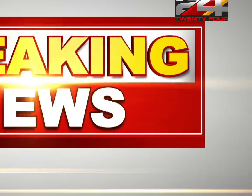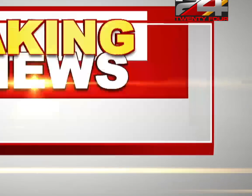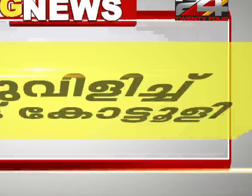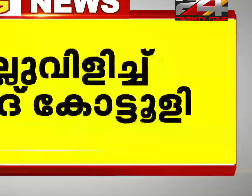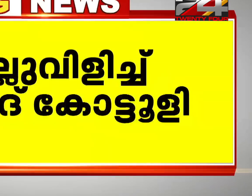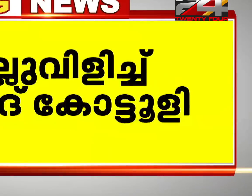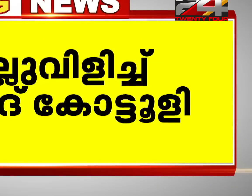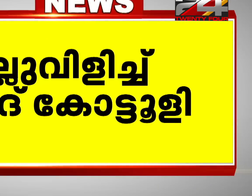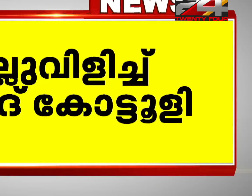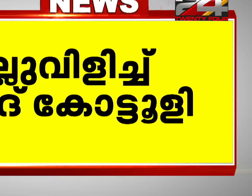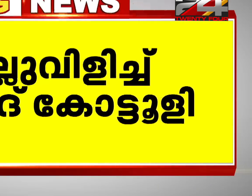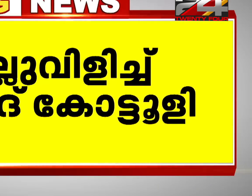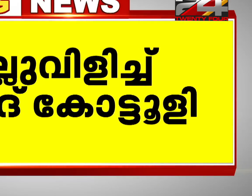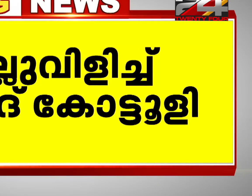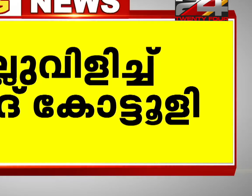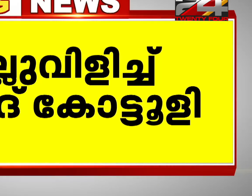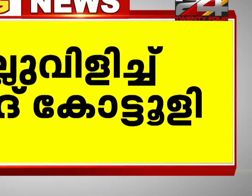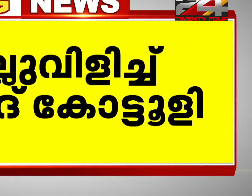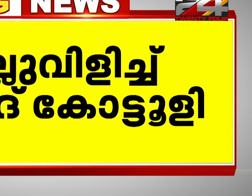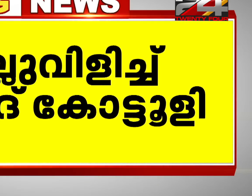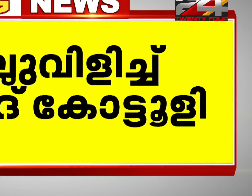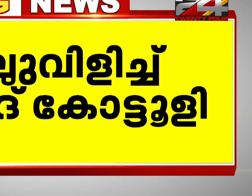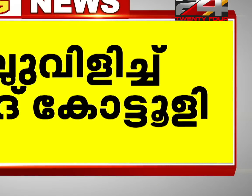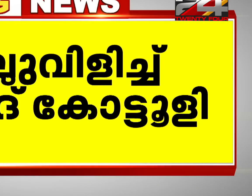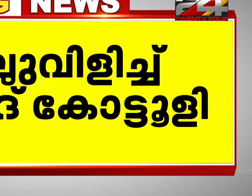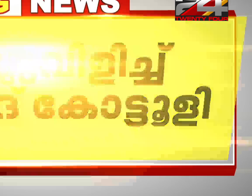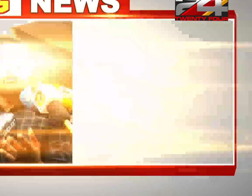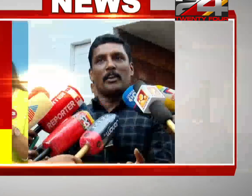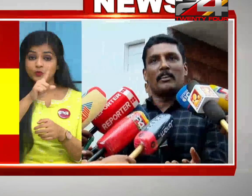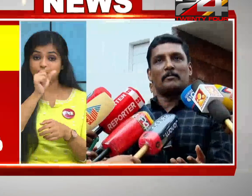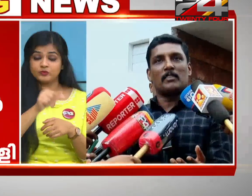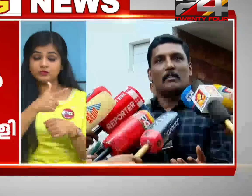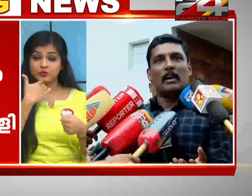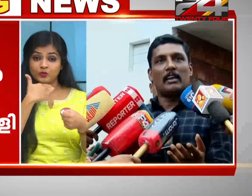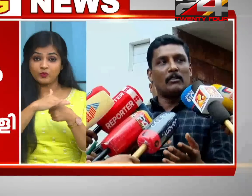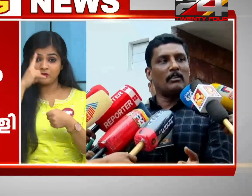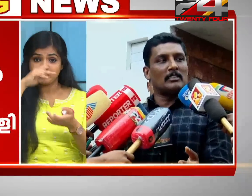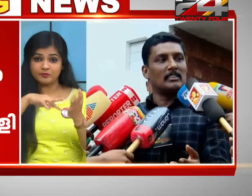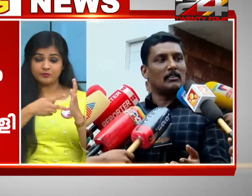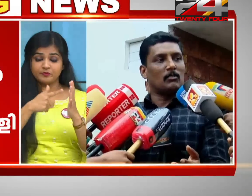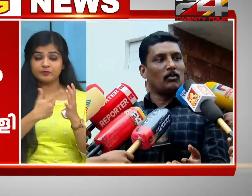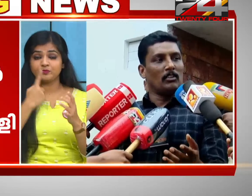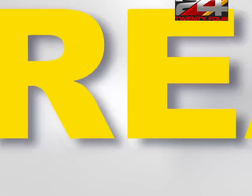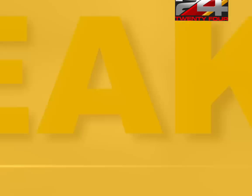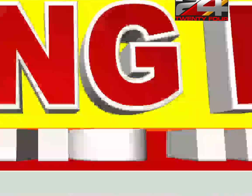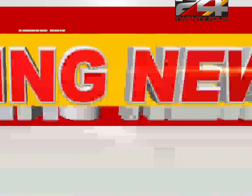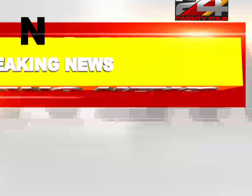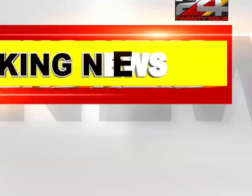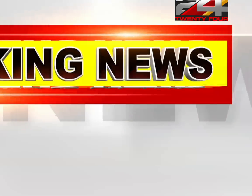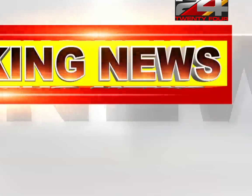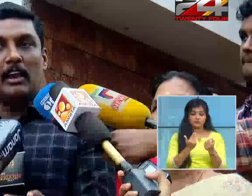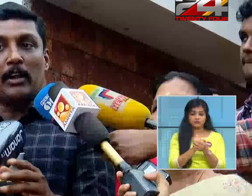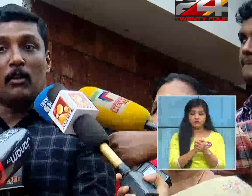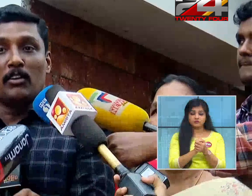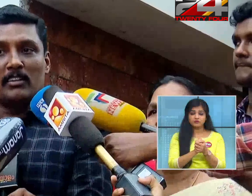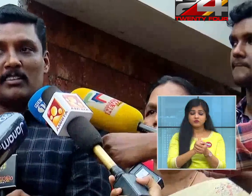ഒരാളെ കൊല്ലാൻ തീരുമാനിച്ചാൽ അയാളെ ഏതെങ്കിലും വഴികളിലൂടെയൊക്കെ കൊണ്ടുപോയി മയക്കുവെടി വെച്ച് കൊന്നു തീർക്കാം.